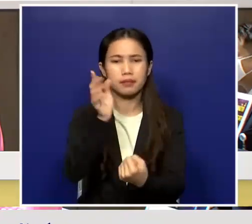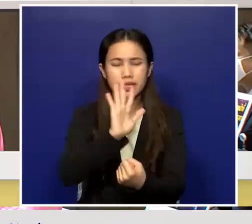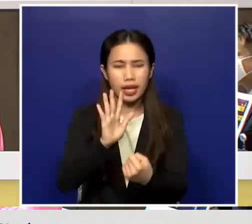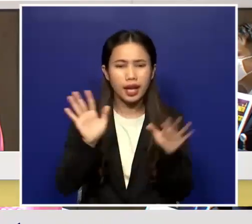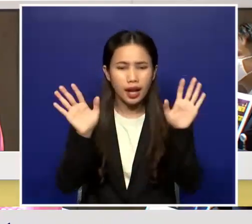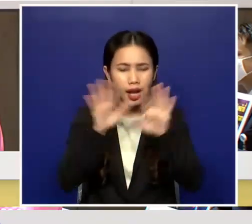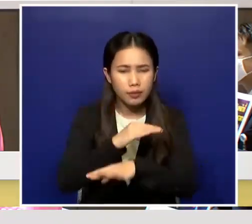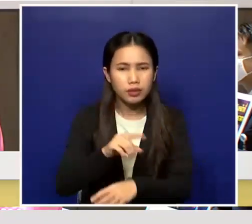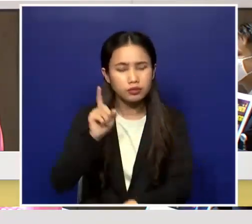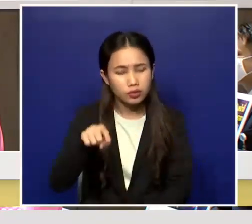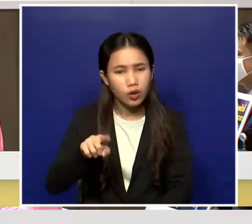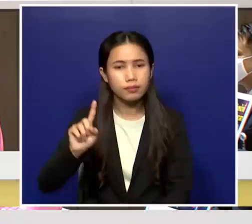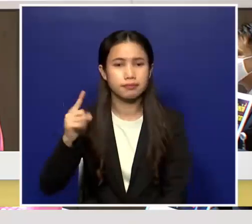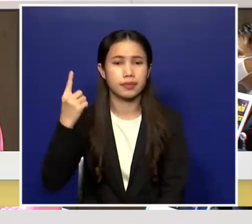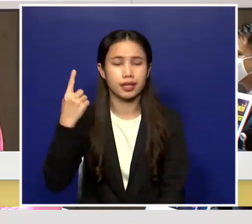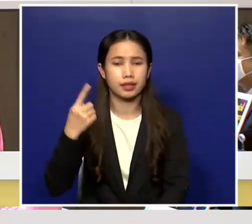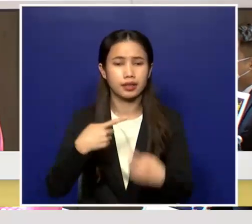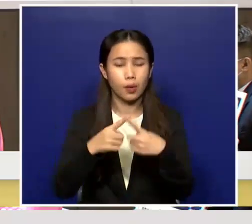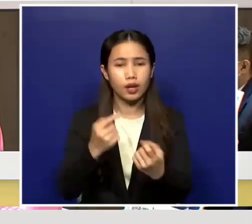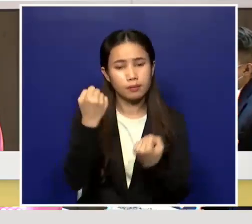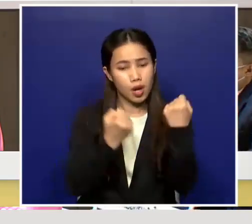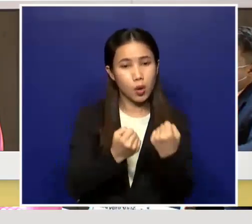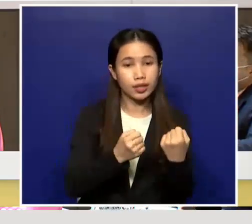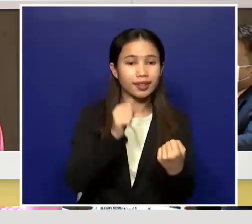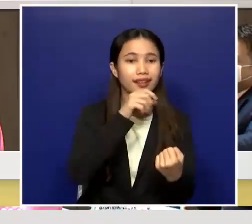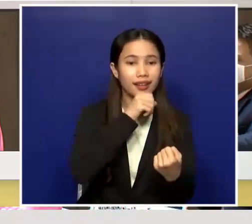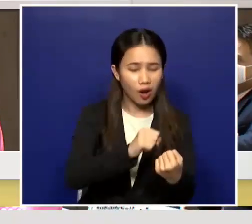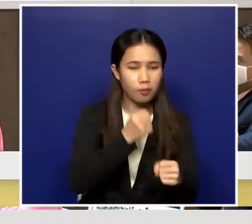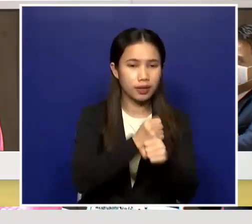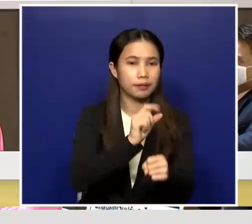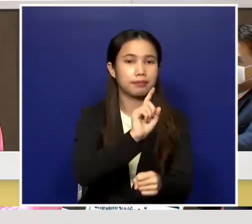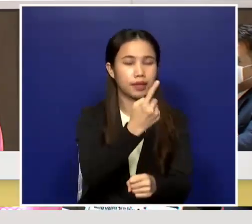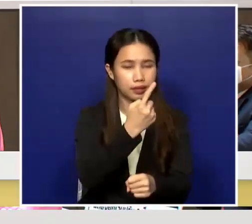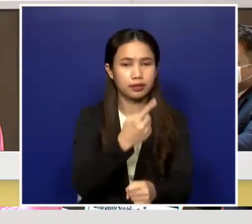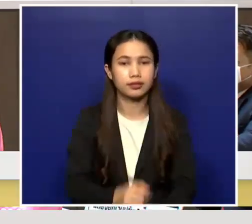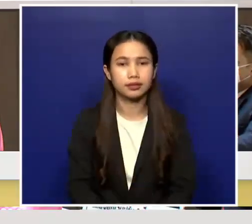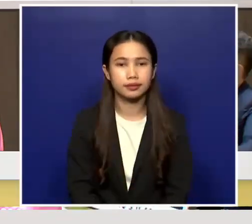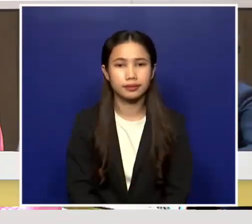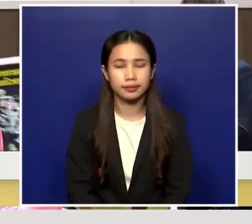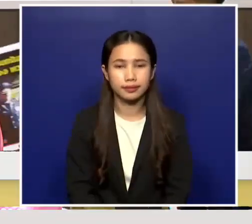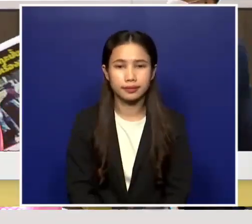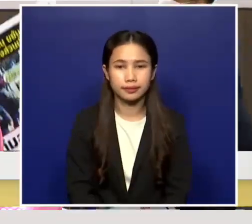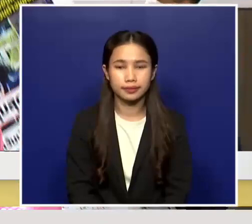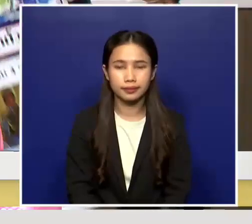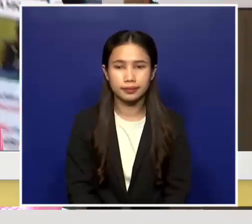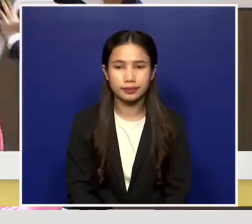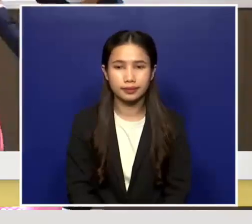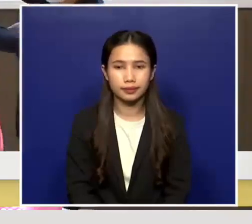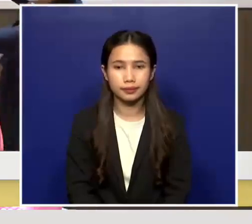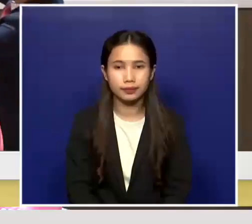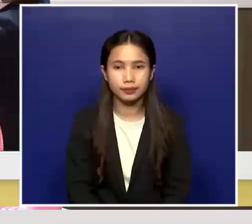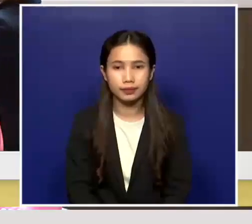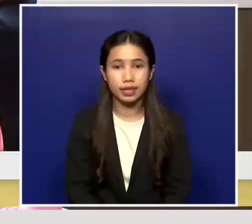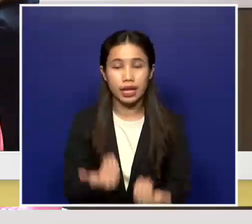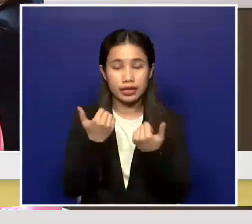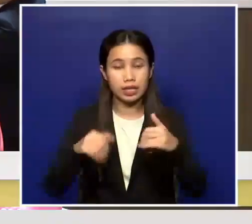new all new นะนี่คือจาก manufacturing มันไม่ใช่ต่อนี่เป็นหลัก